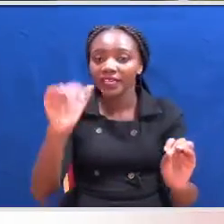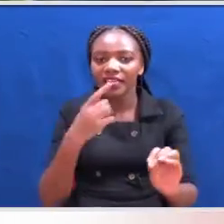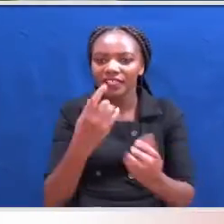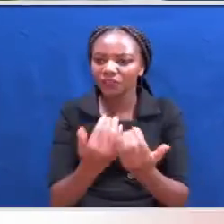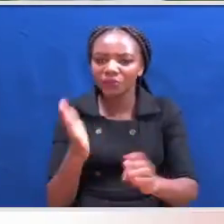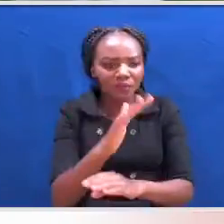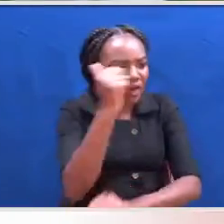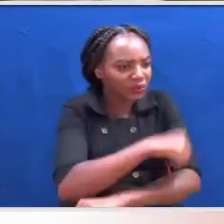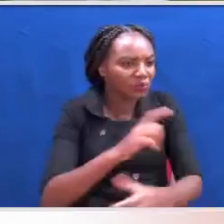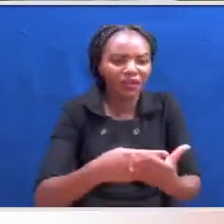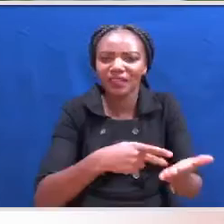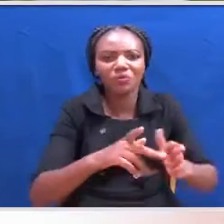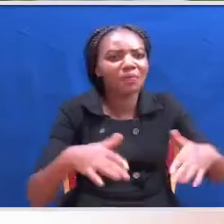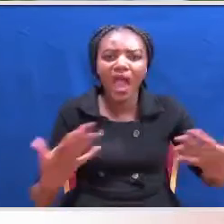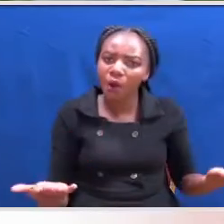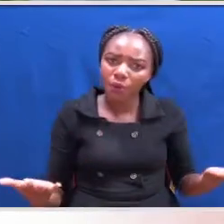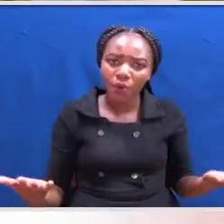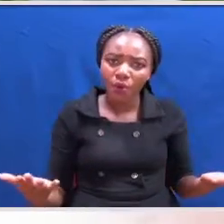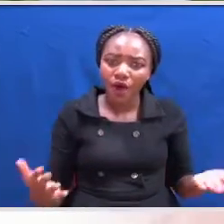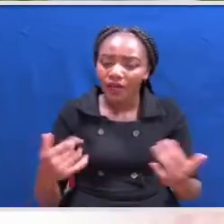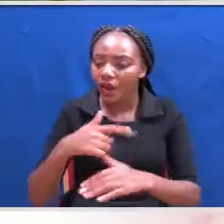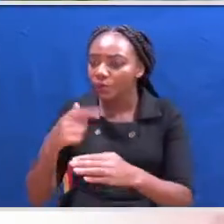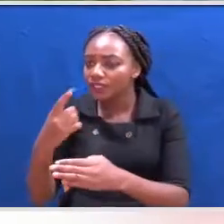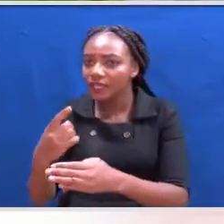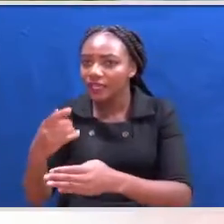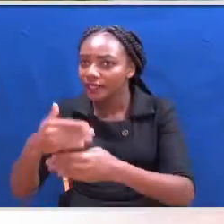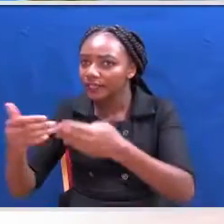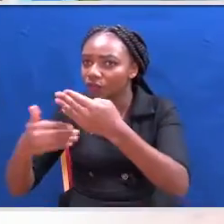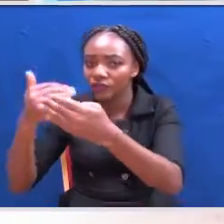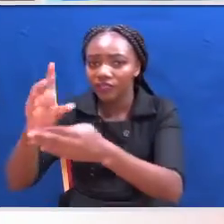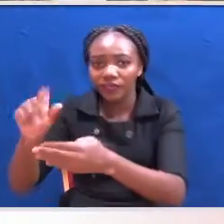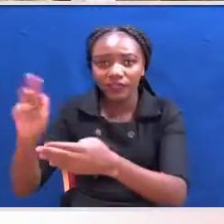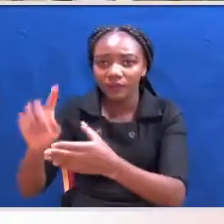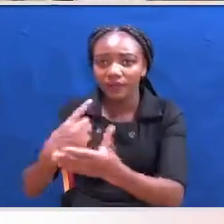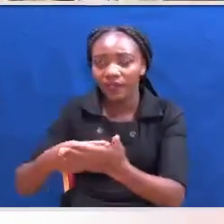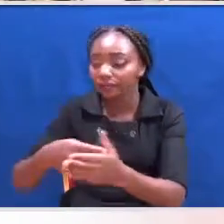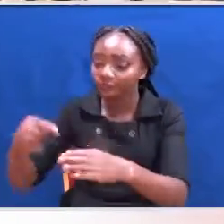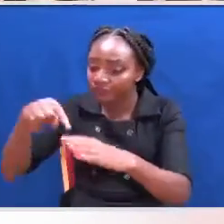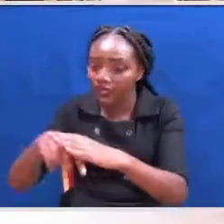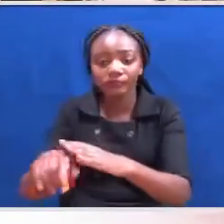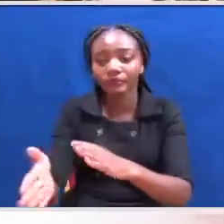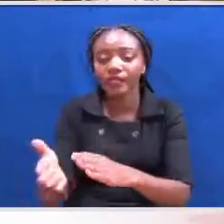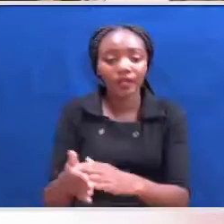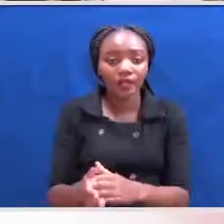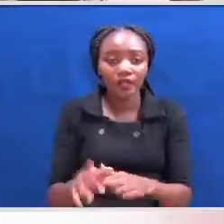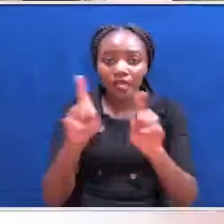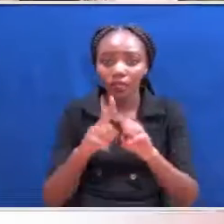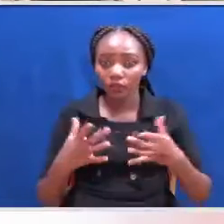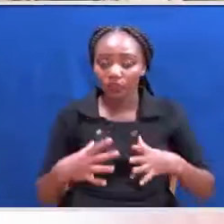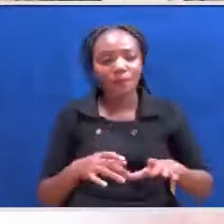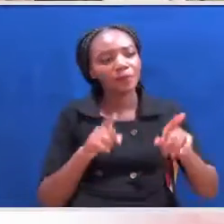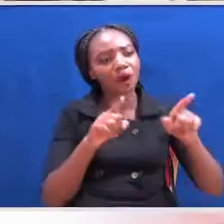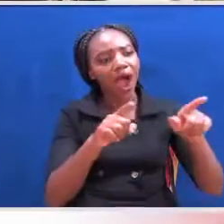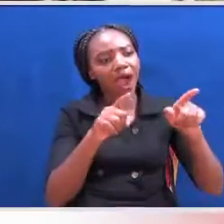pesa, hatuna kitu. Sasa sisi tunasema wajege demu tukuje tujitubukishe huko ndani tukufe. Hata hivyo wenyeji hawa wamenyoshia kidole